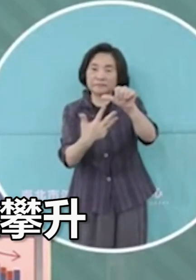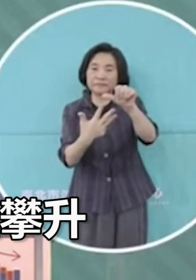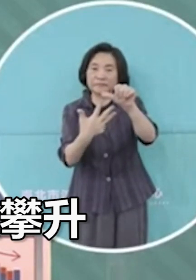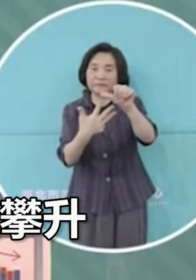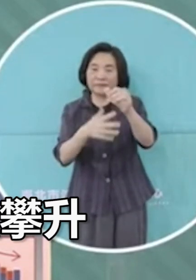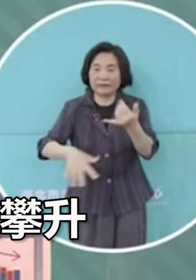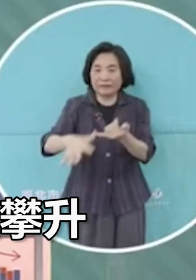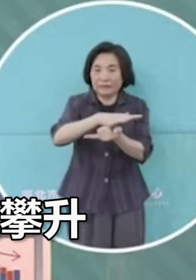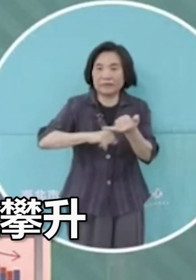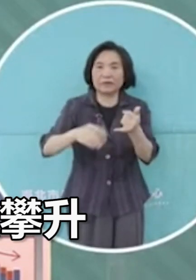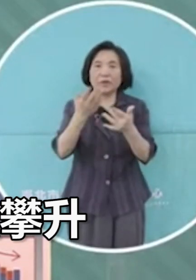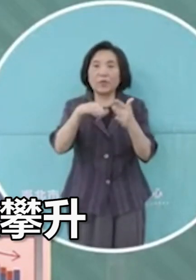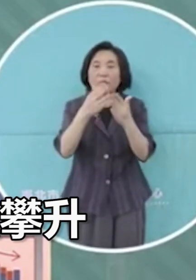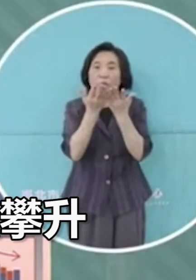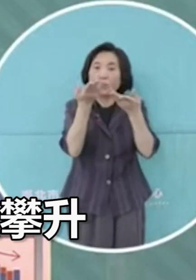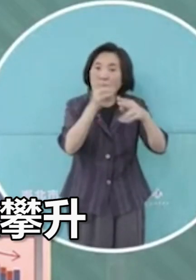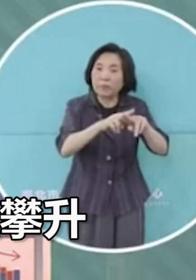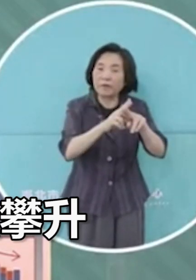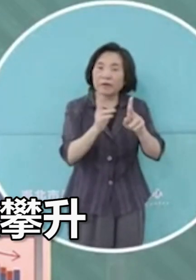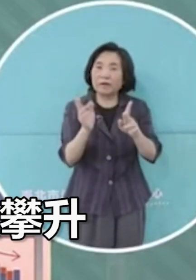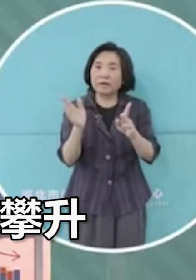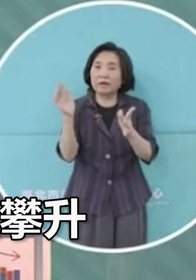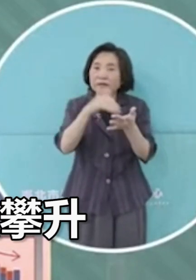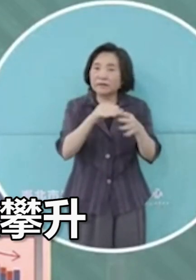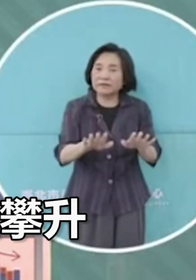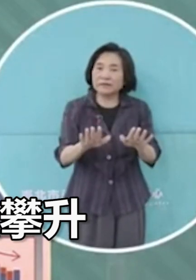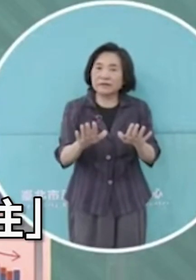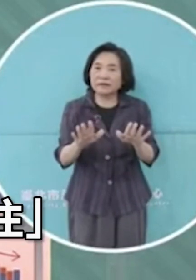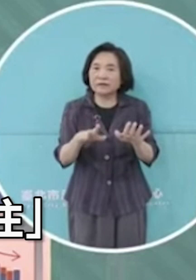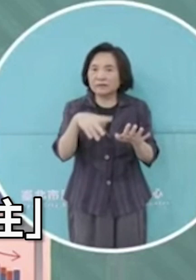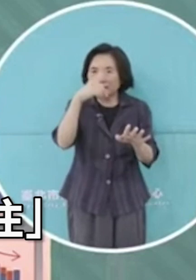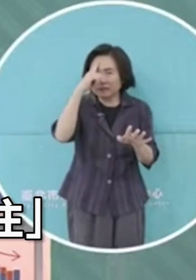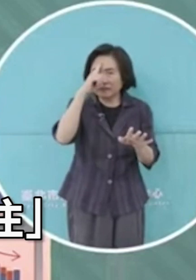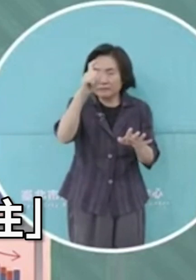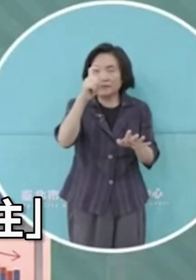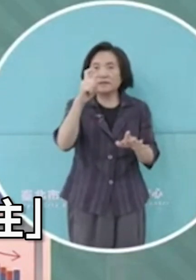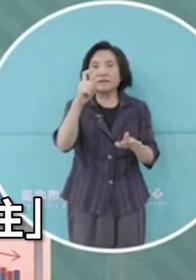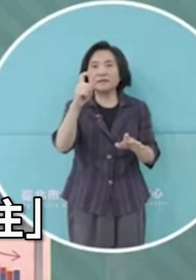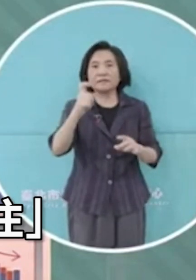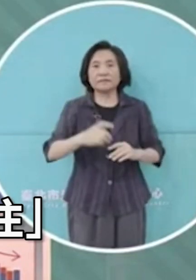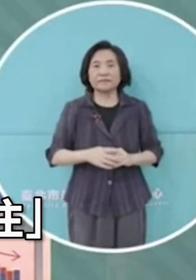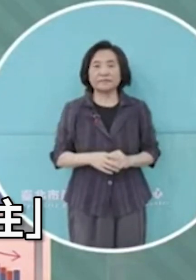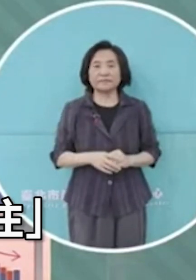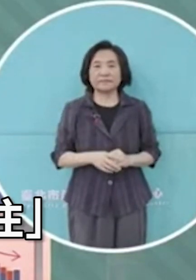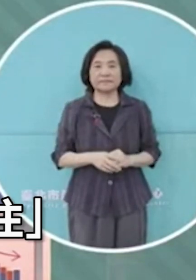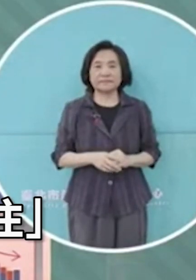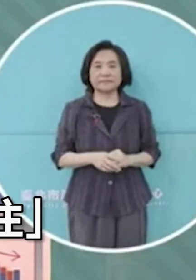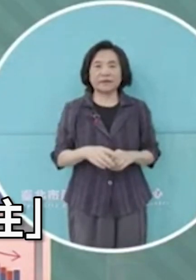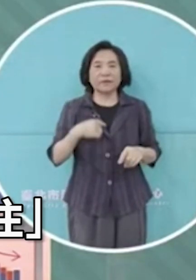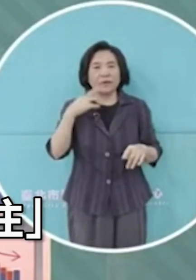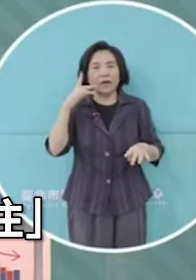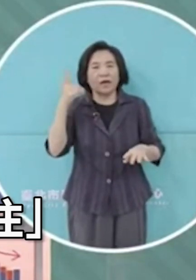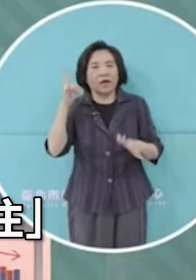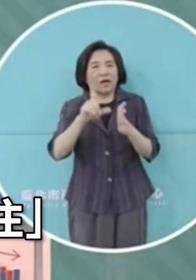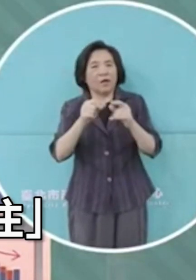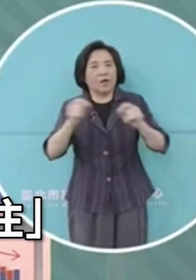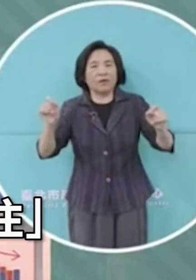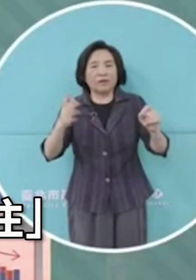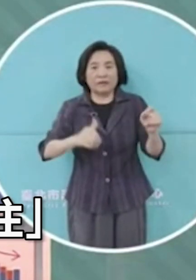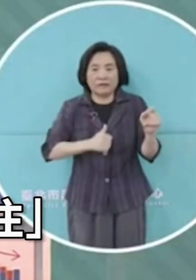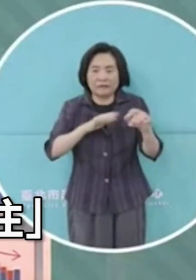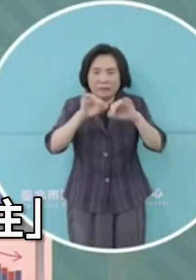全国停课哦，到现在都还没差不多10天而已啊，哦，所以我们觉得很漫长，其实只有